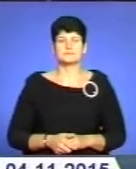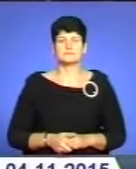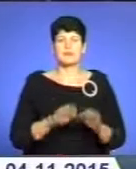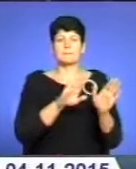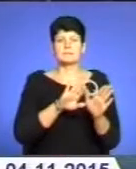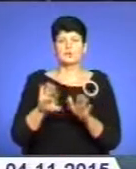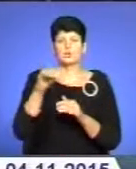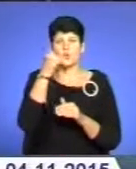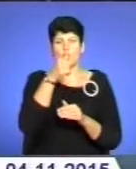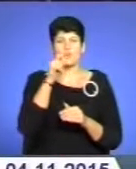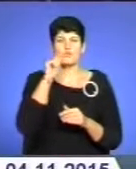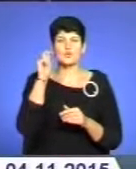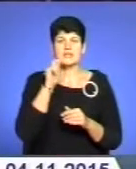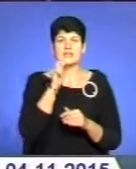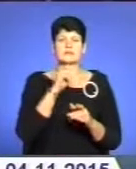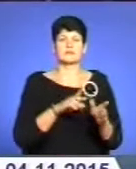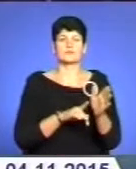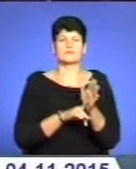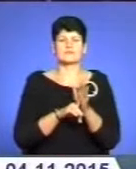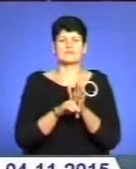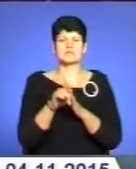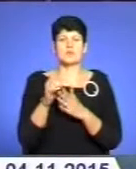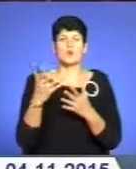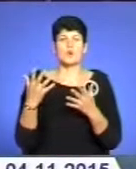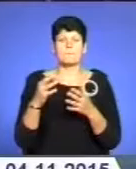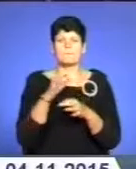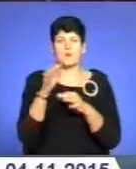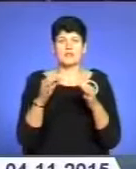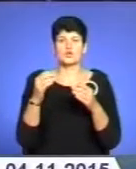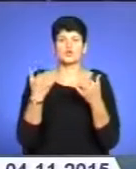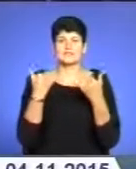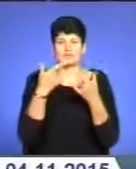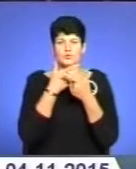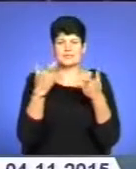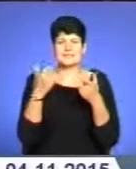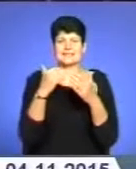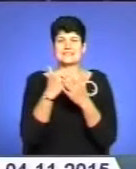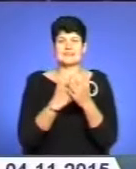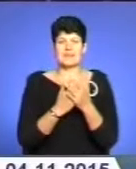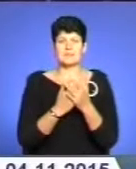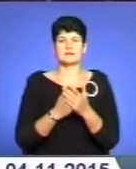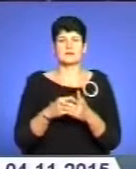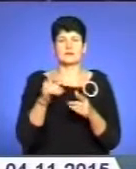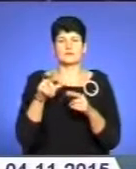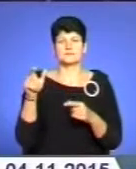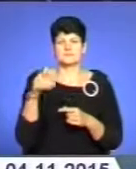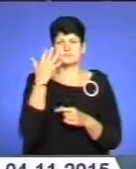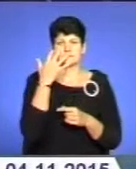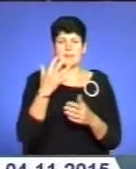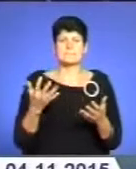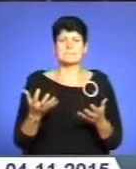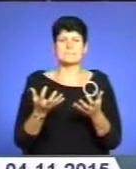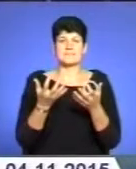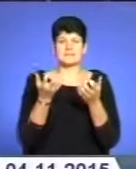Минулого року в Україні успішно стартував міжнародний проект «Сучасні інформаційні системи для українських користувачів з вадами зору», підтриманий